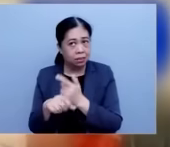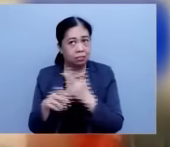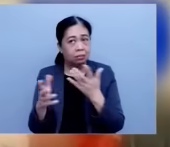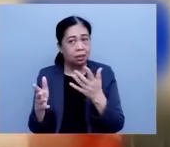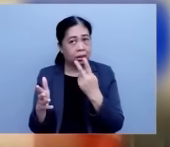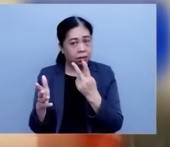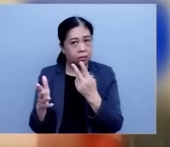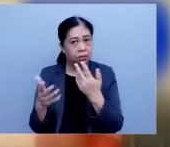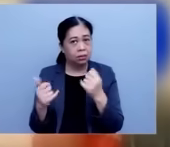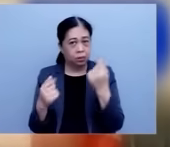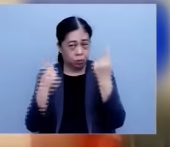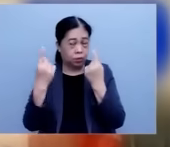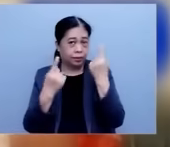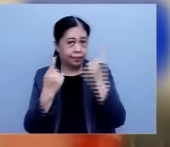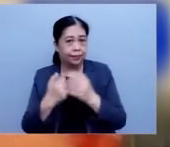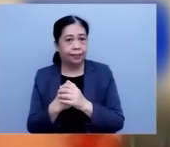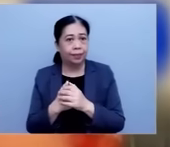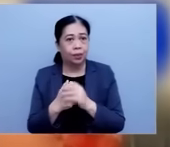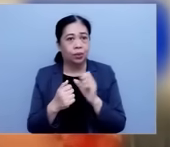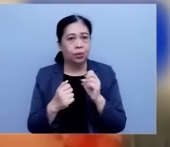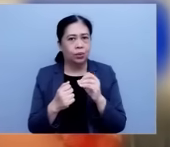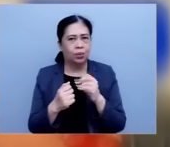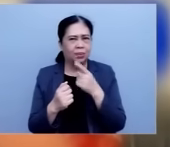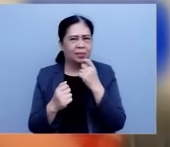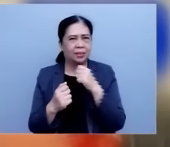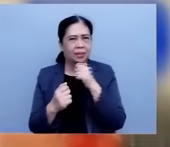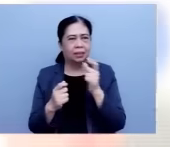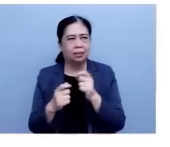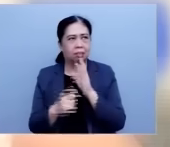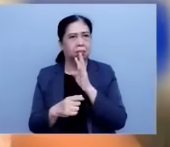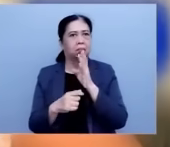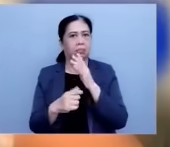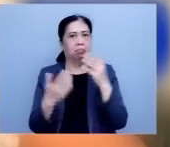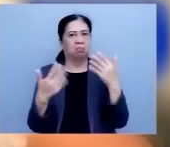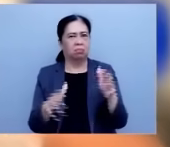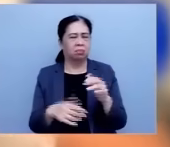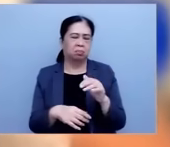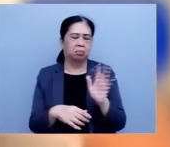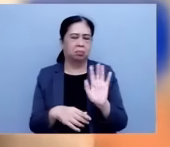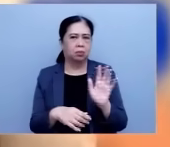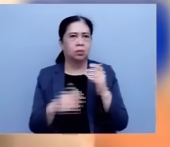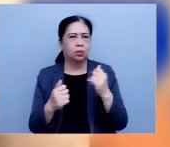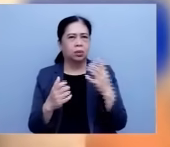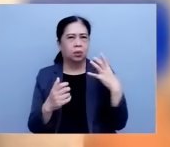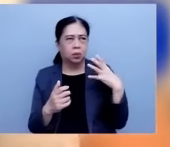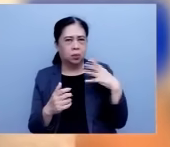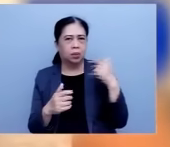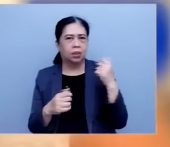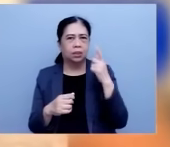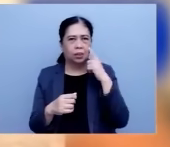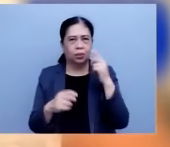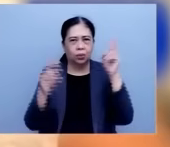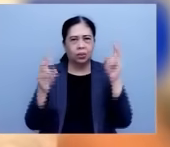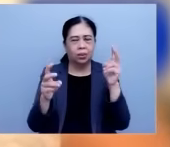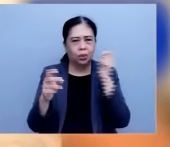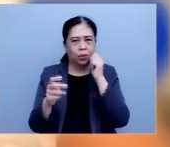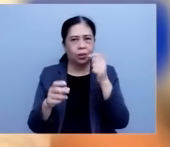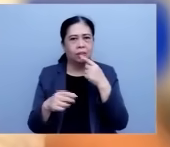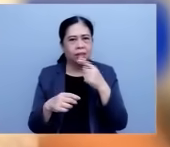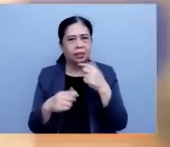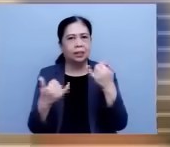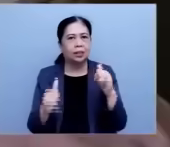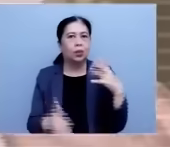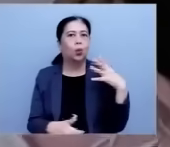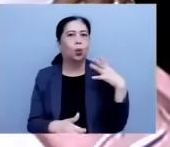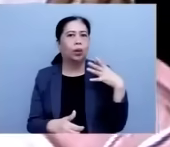I am considering. So, hindi kasi ako para magsalita ng tapos. I know it's a cliche, but I always say I'm still waiting